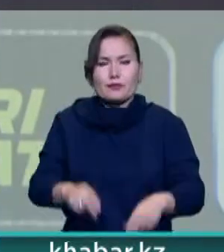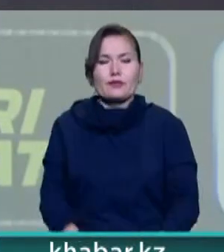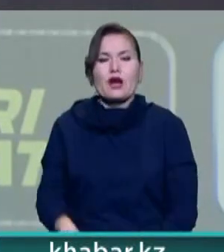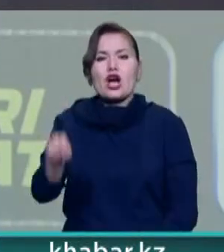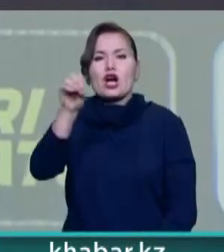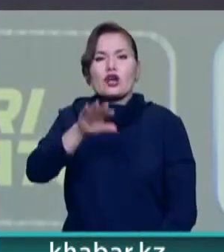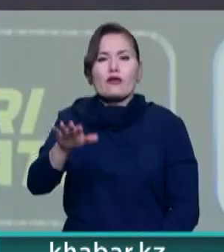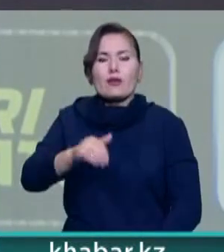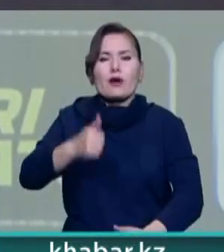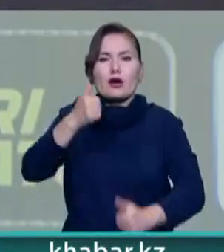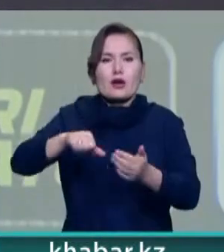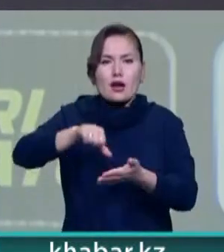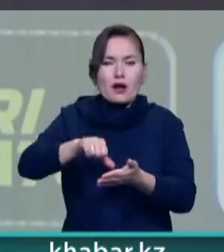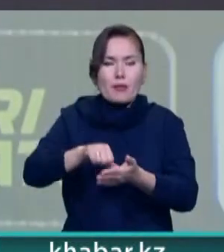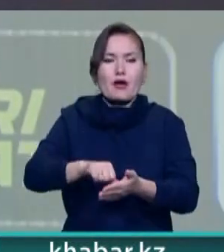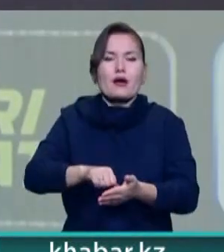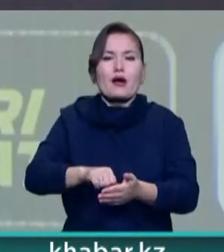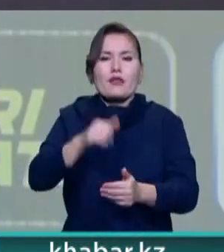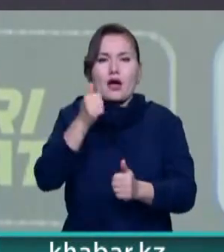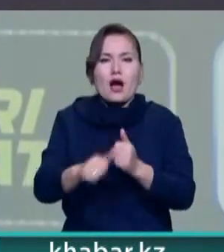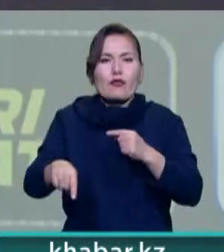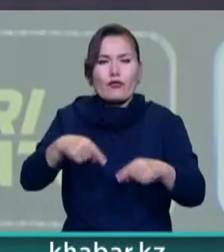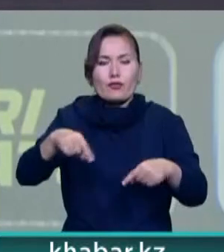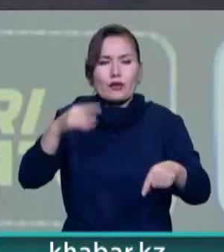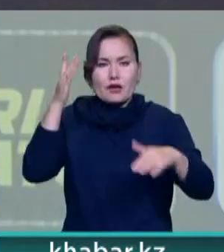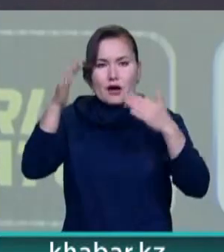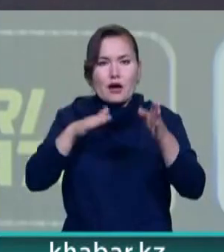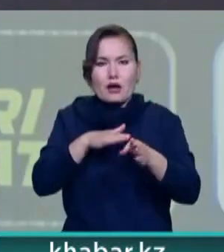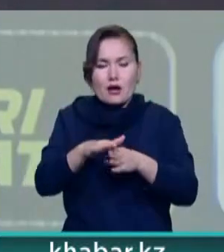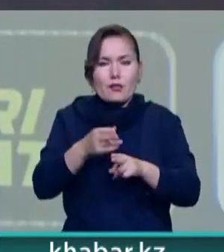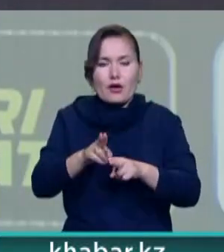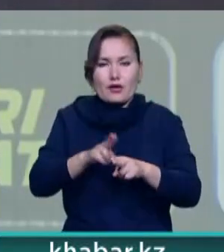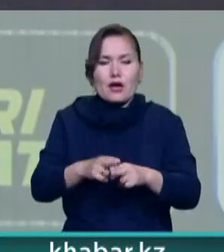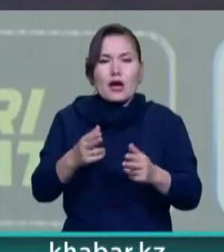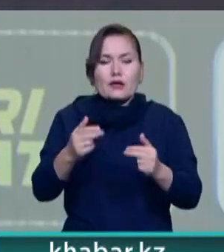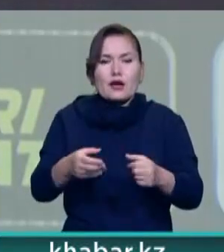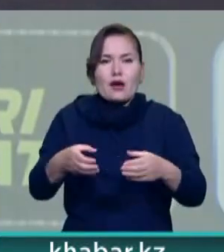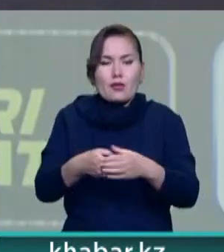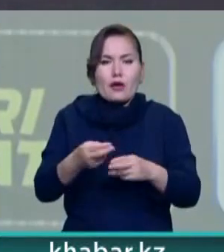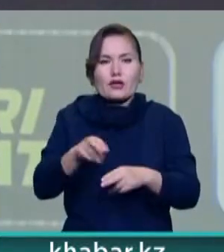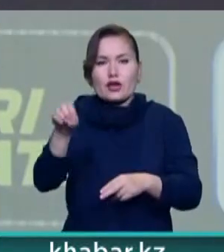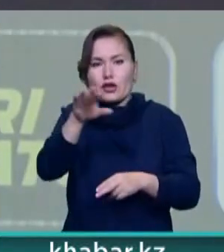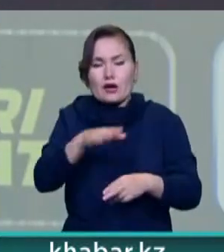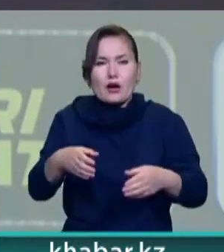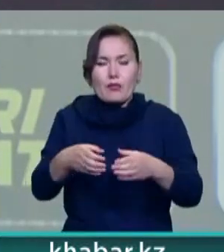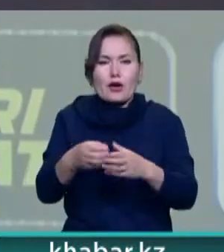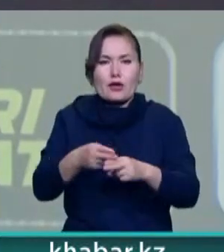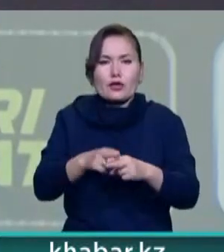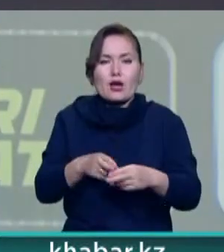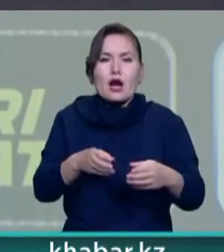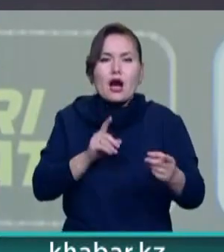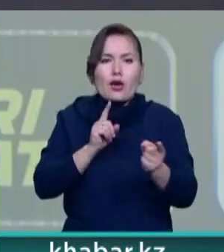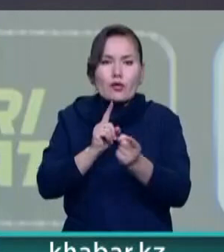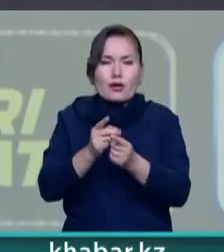Еуропа жарыстарына қатысу әр футболшының арманы ғой. Өкінішке орай Чемпиондар лигасында алысқа бара алмадық. Енді Еуропа лигасының топтық